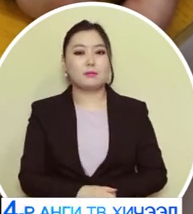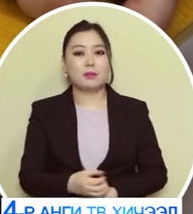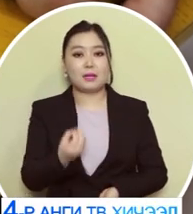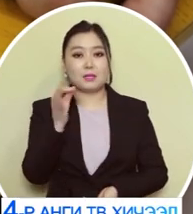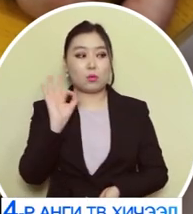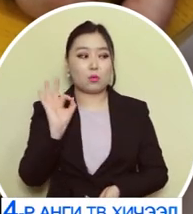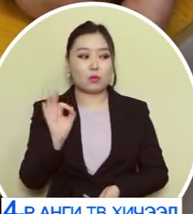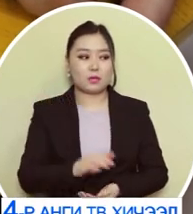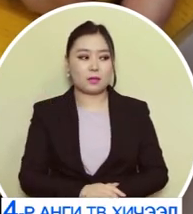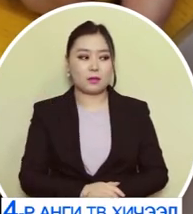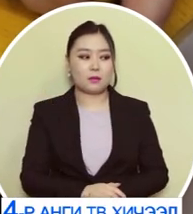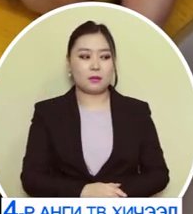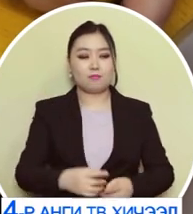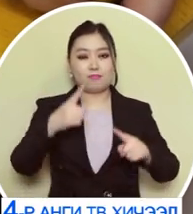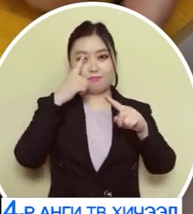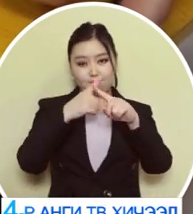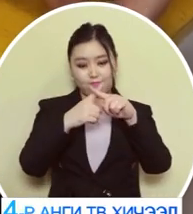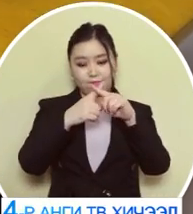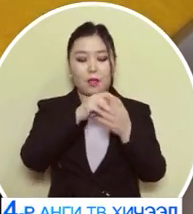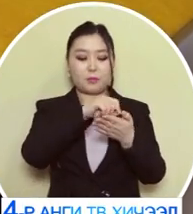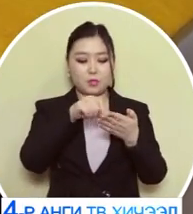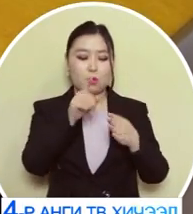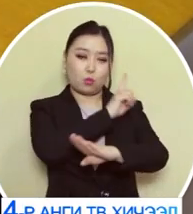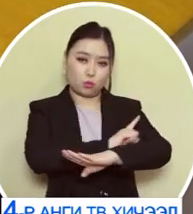жанбады. Икіспен белгілейік.